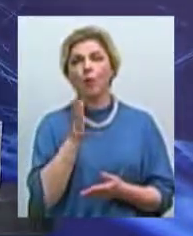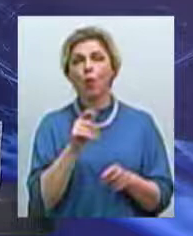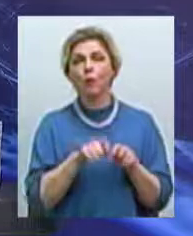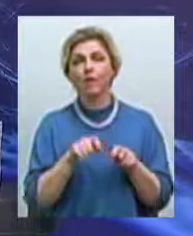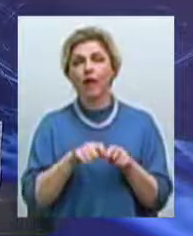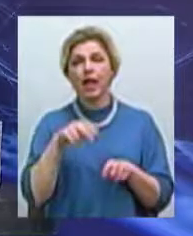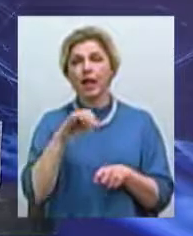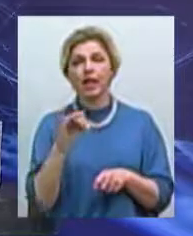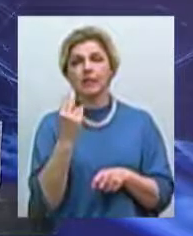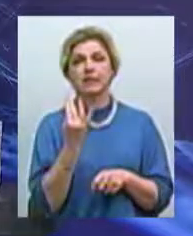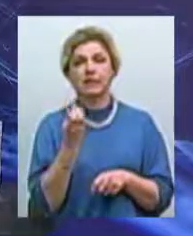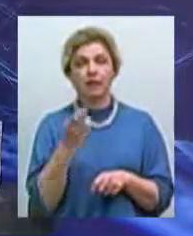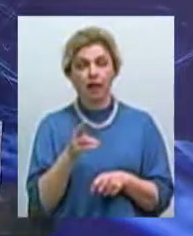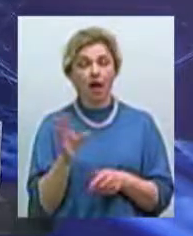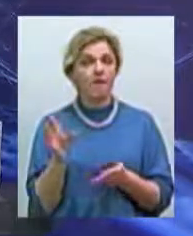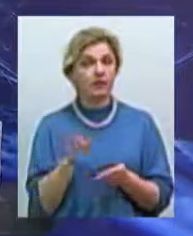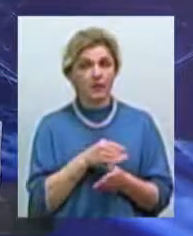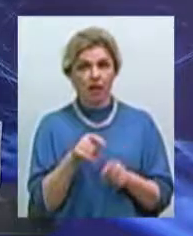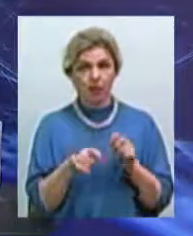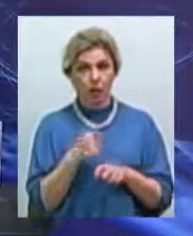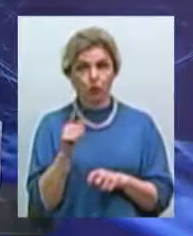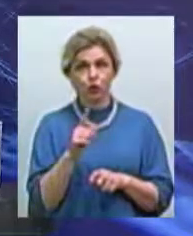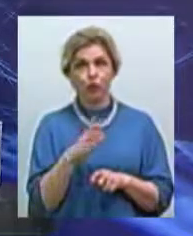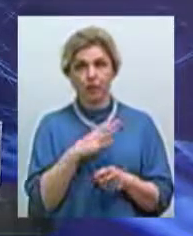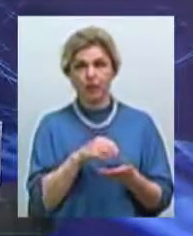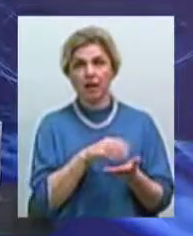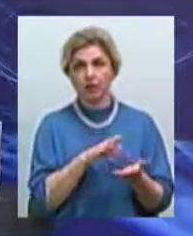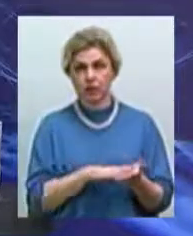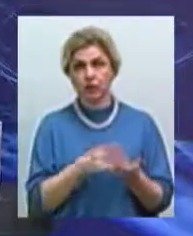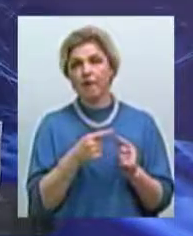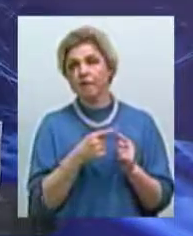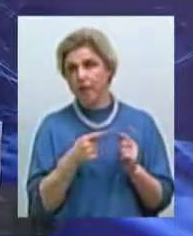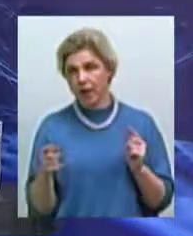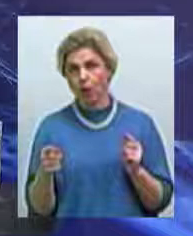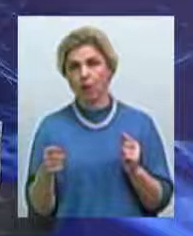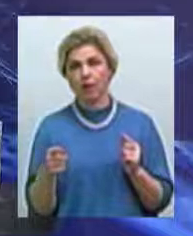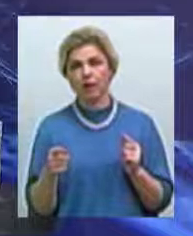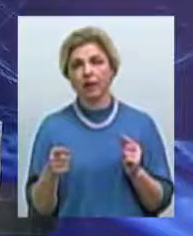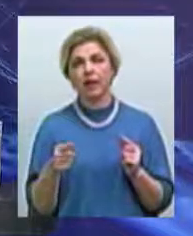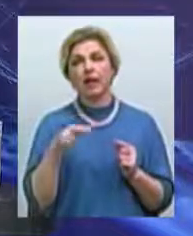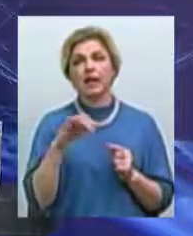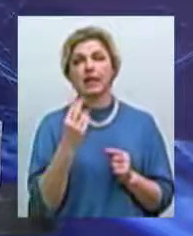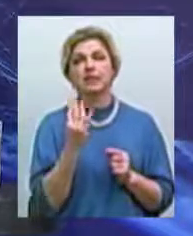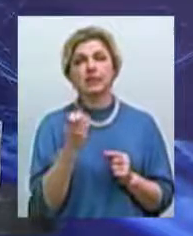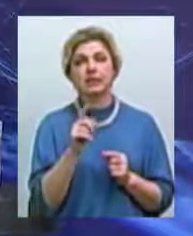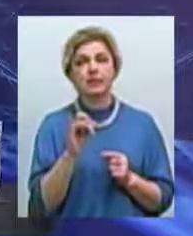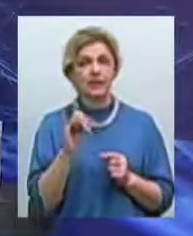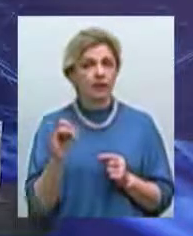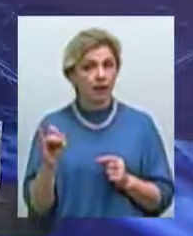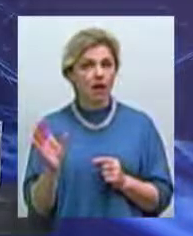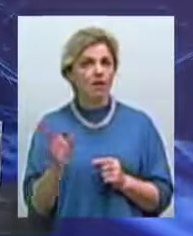вимог. Ці порушення, які були зафіксовані протягом періоду ліцензії, вони всі